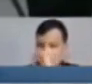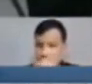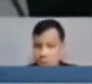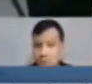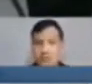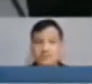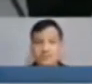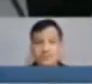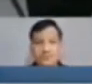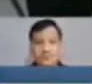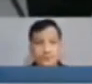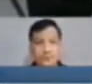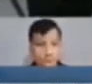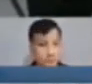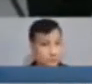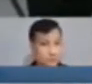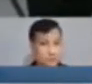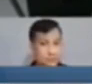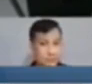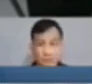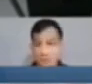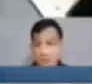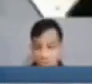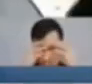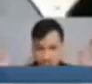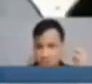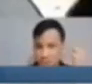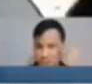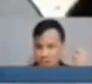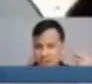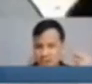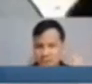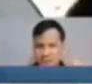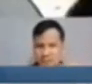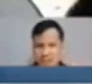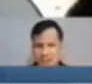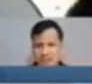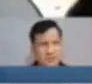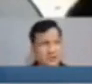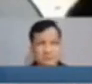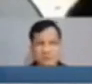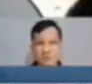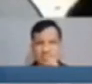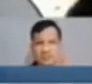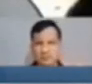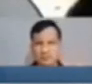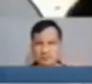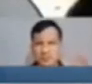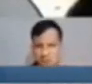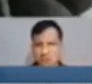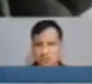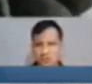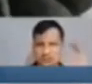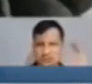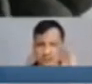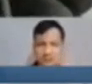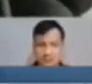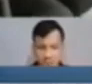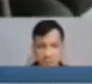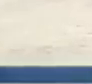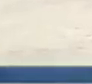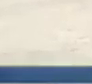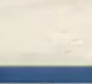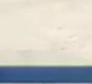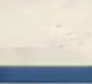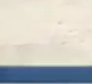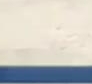can present it to DOH and DILG or DOLE. Kasi nga po, meron po tayong memorandum of agreement to those other